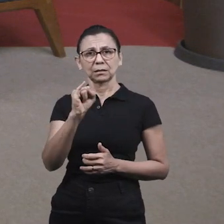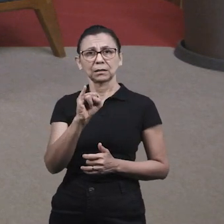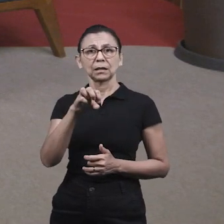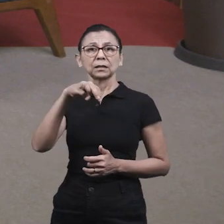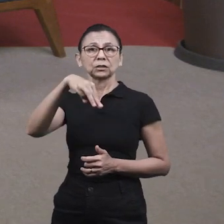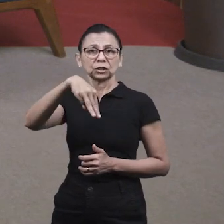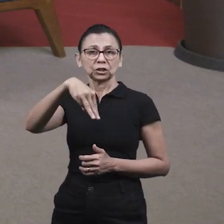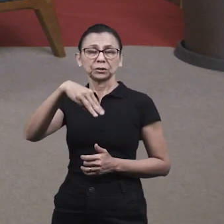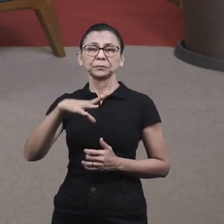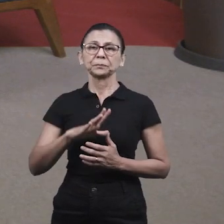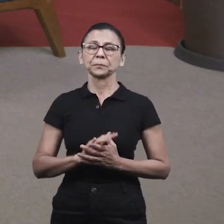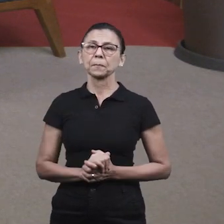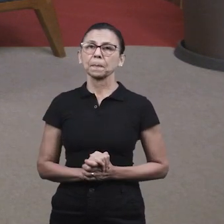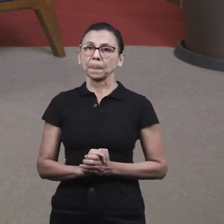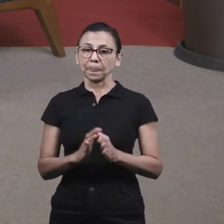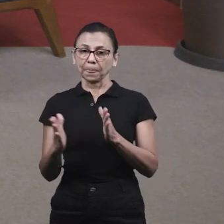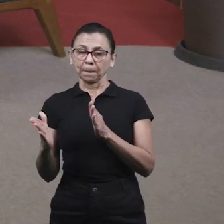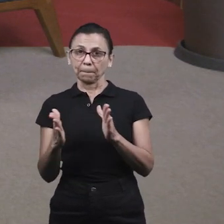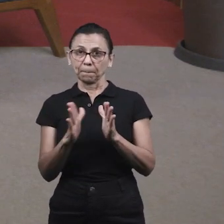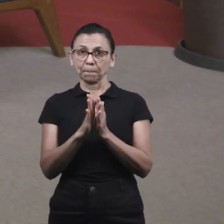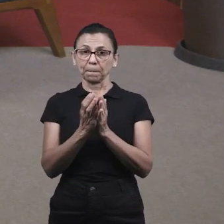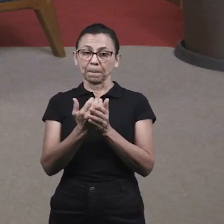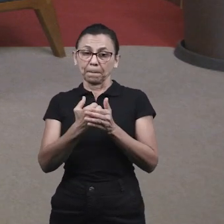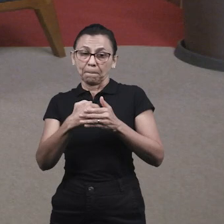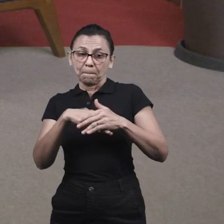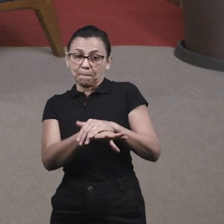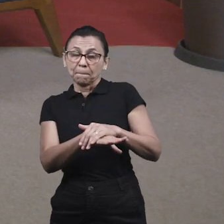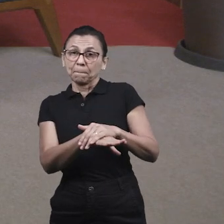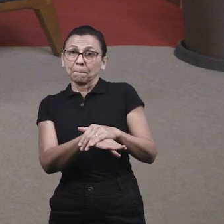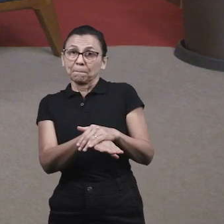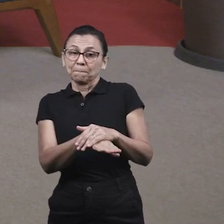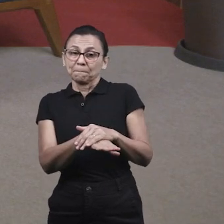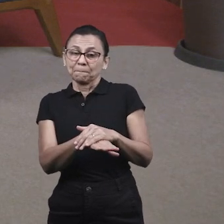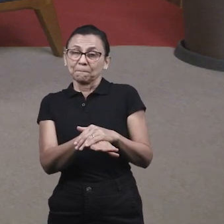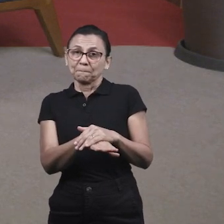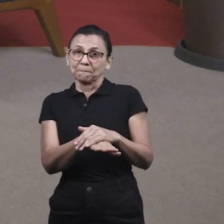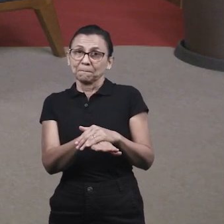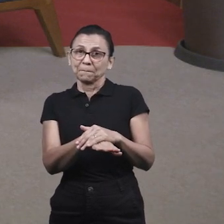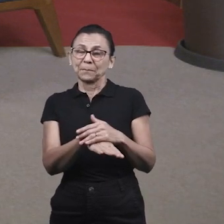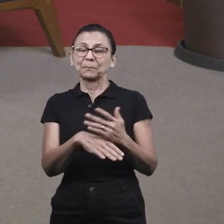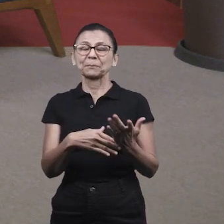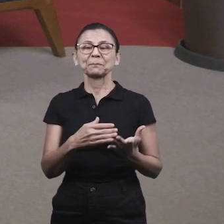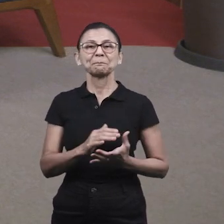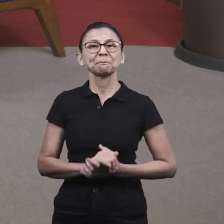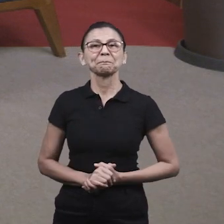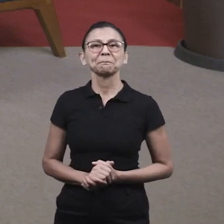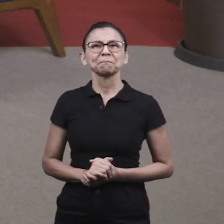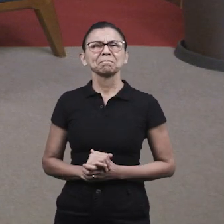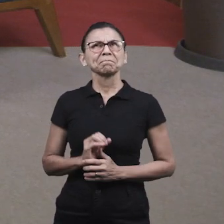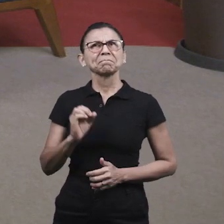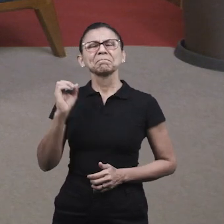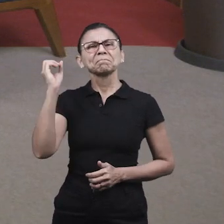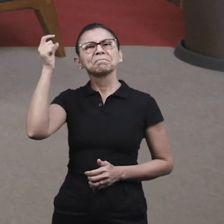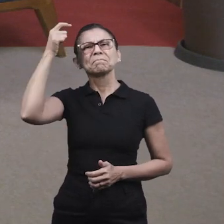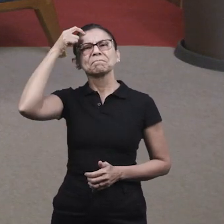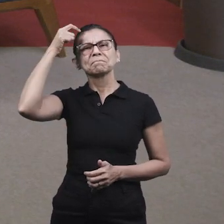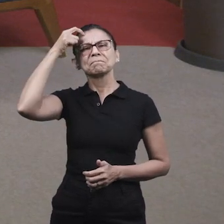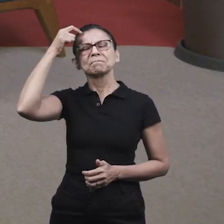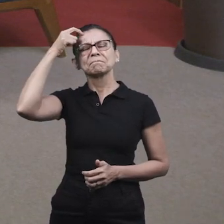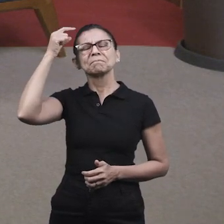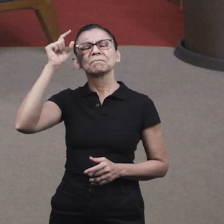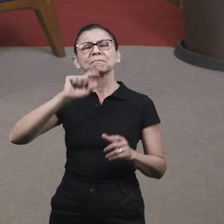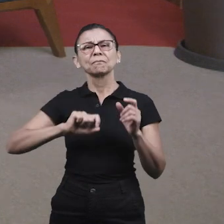connaissait, qui était le latin. La mentalité, dans cette période où la Bible était cachée,